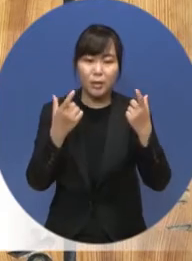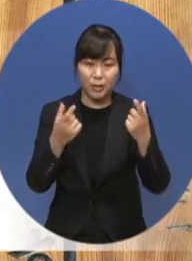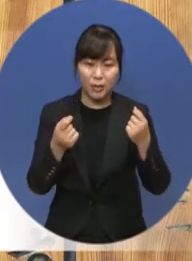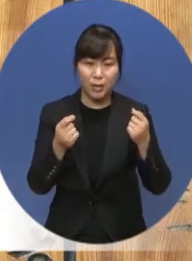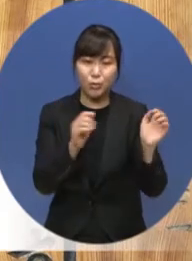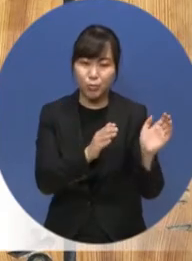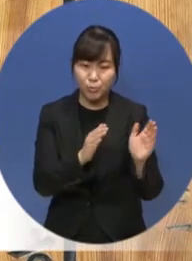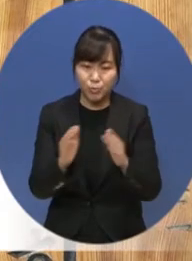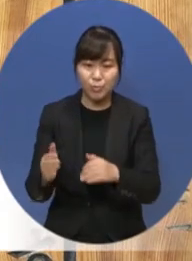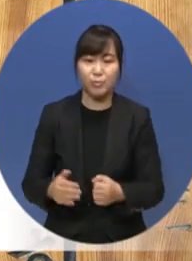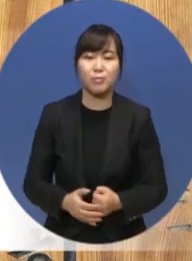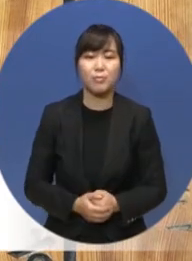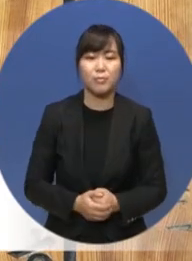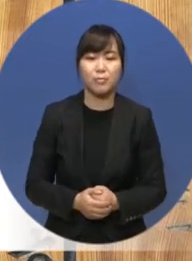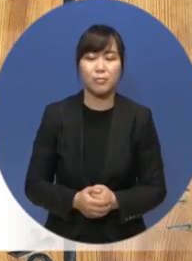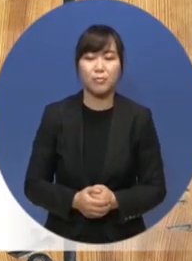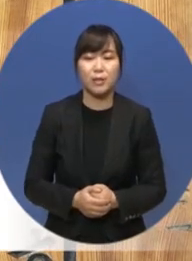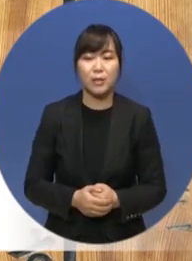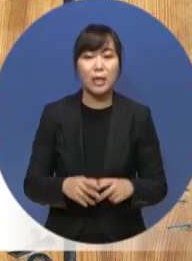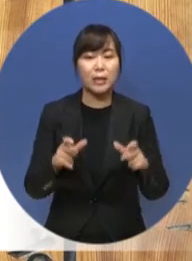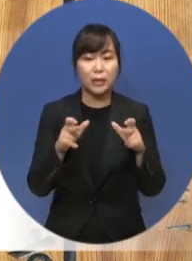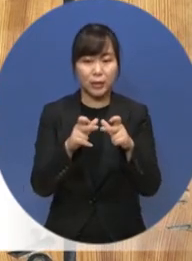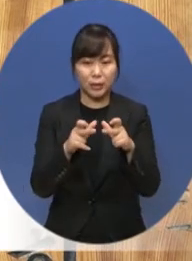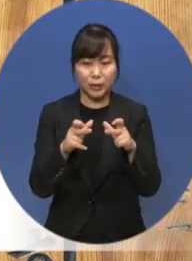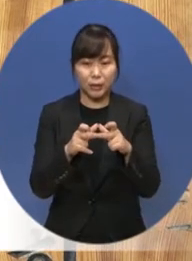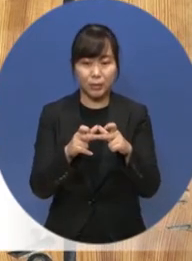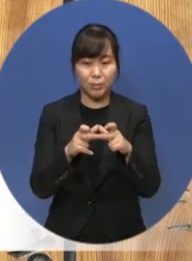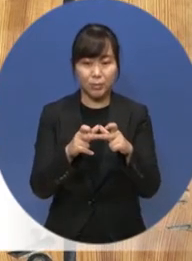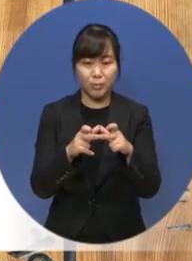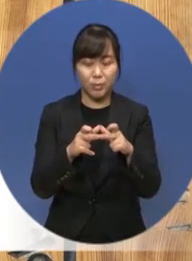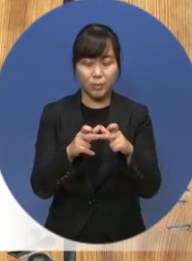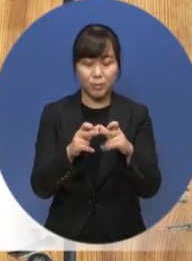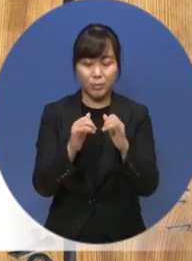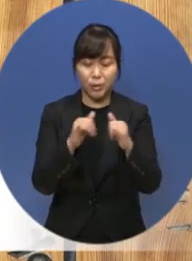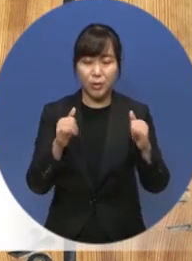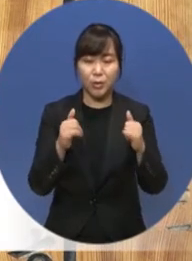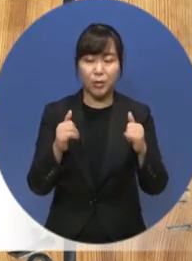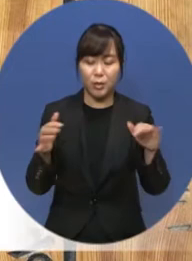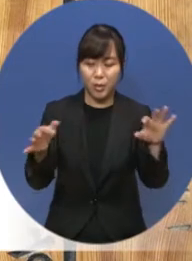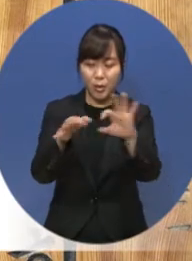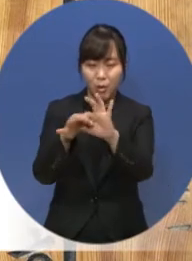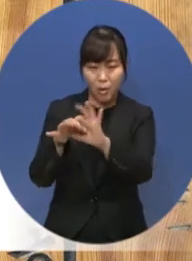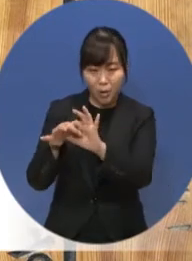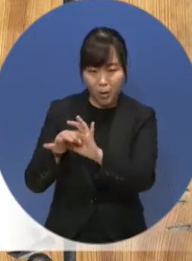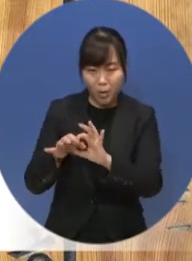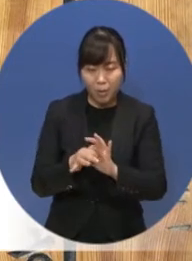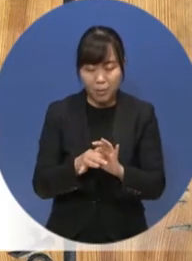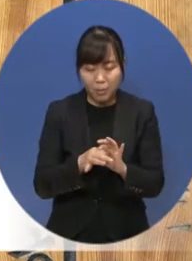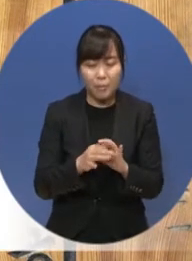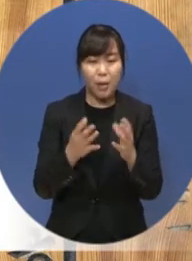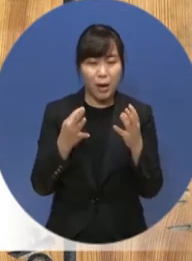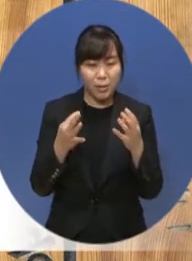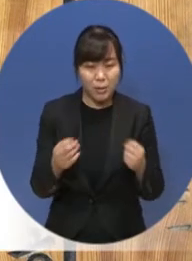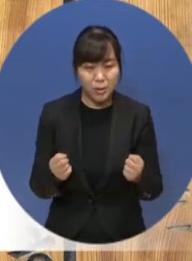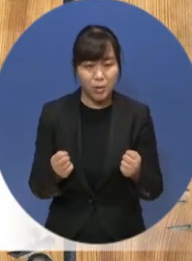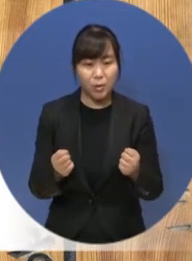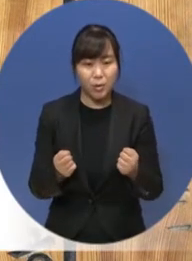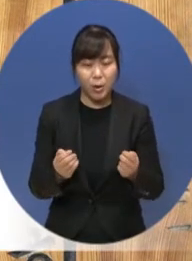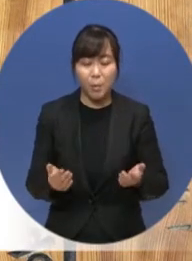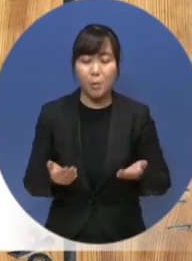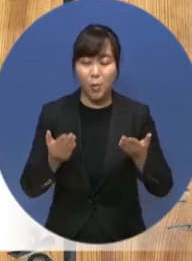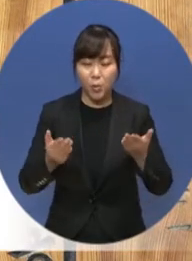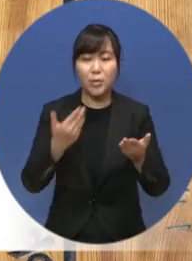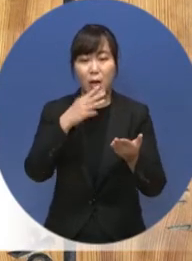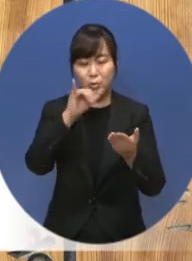자리를 하게 됐고 장애자 이런 분들을 많이 이제 연결해서 할